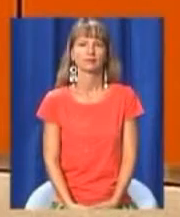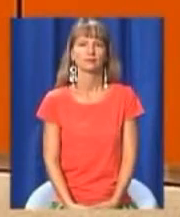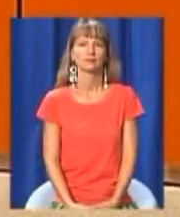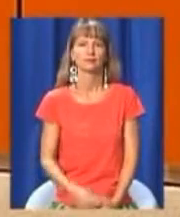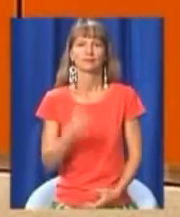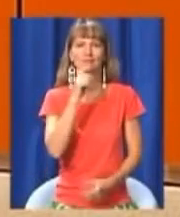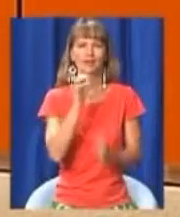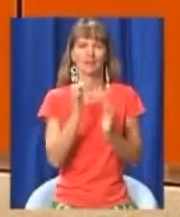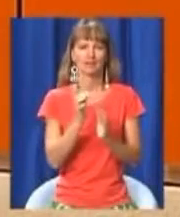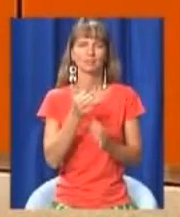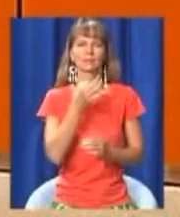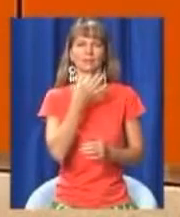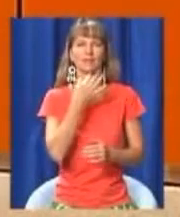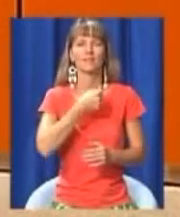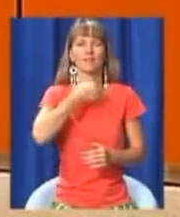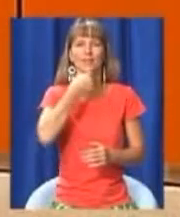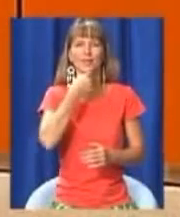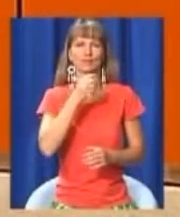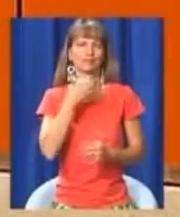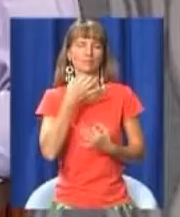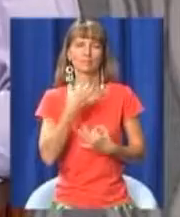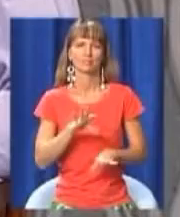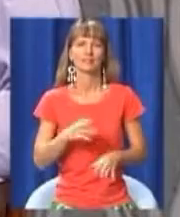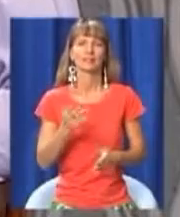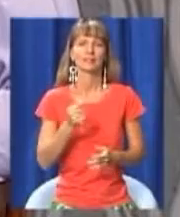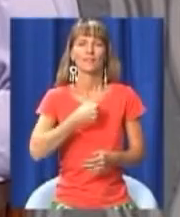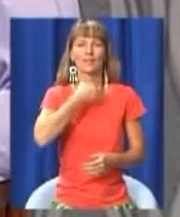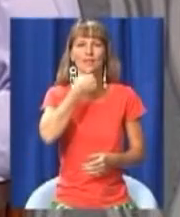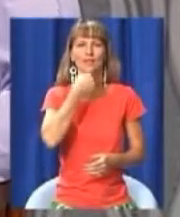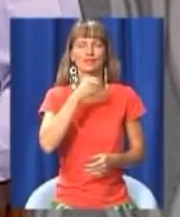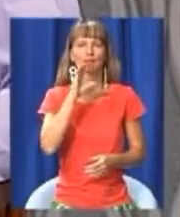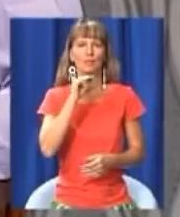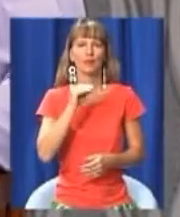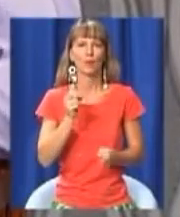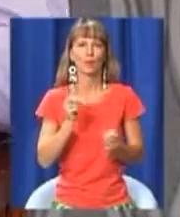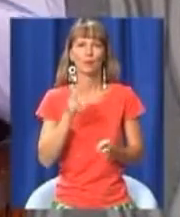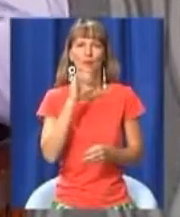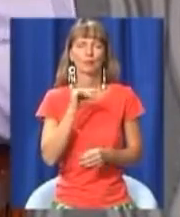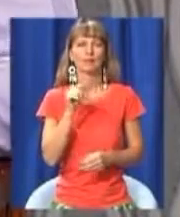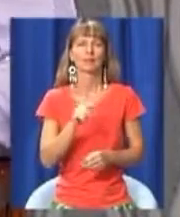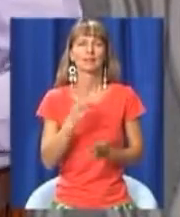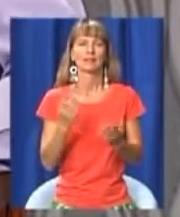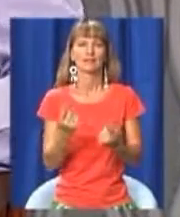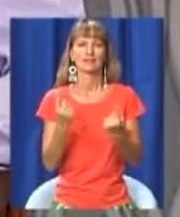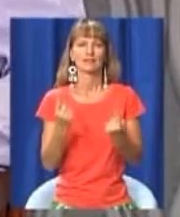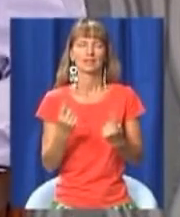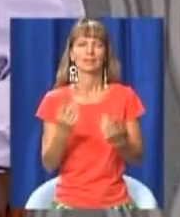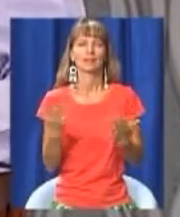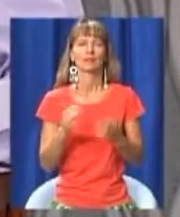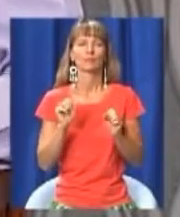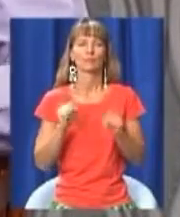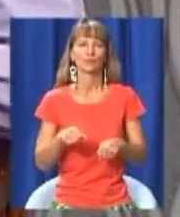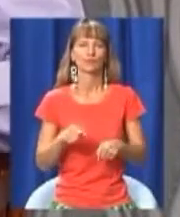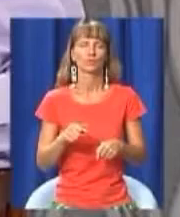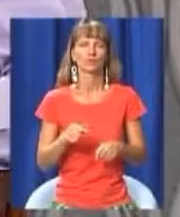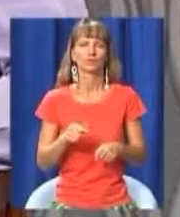Щенки, да, а от взрослі ні. Ну да, я думаю, що дорослі песики, вони дуже небезпечні, особливо ті, які такі величезні, великі, що можуть, і, я не